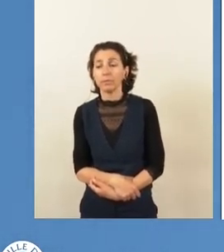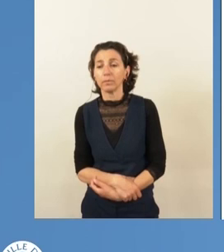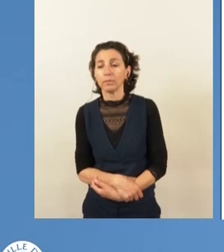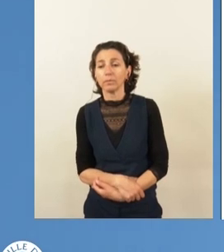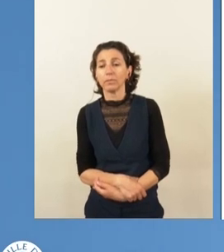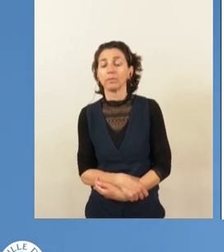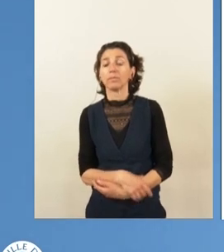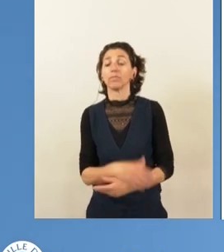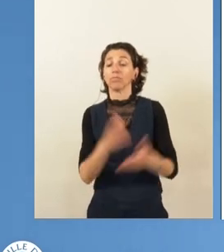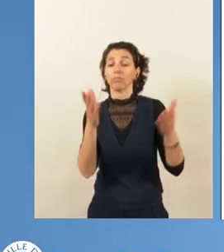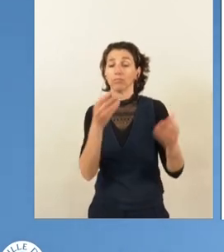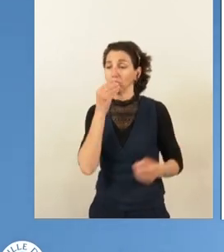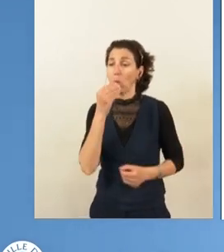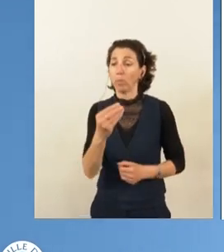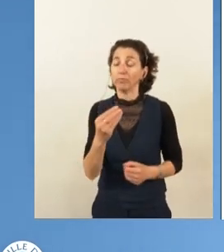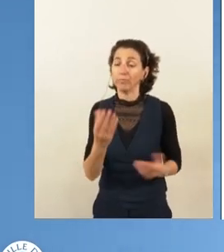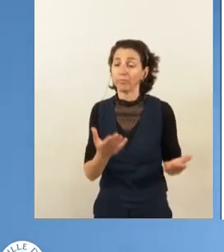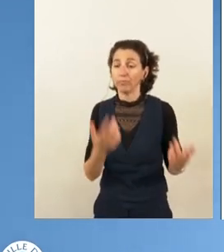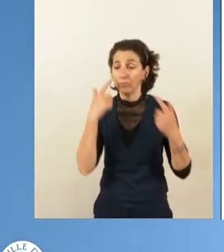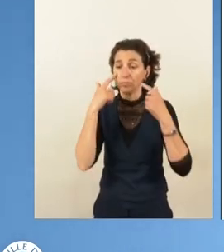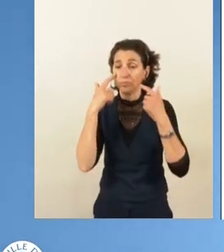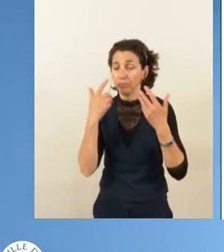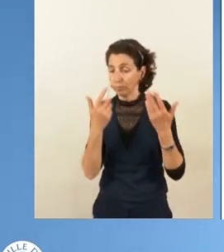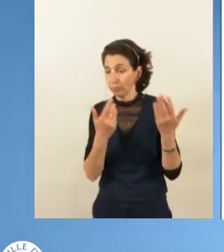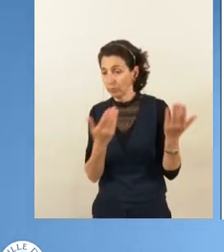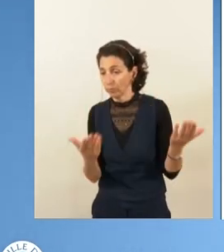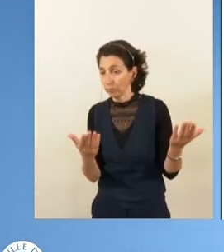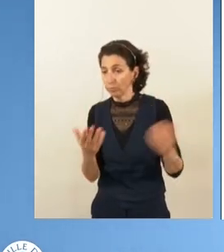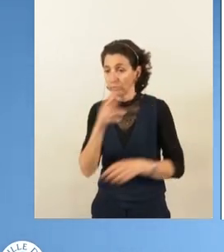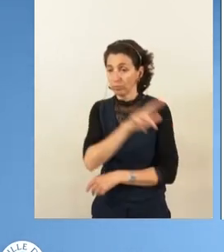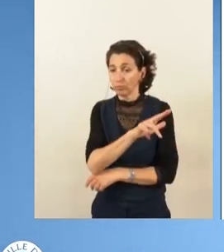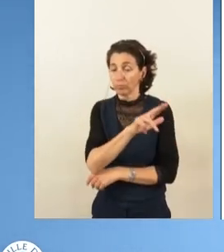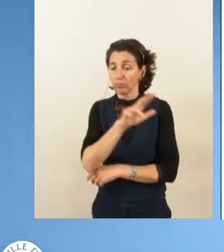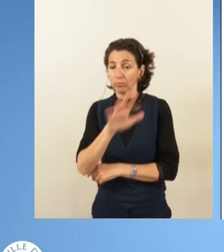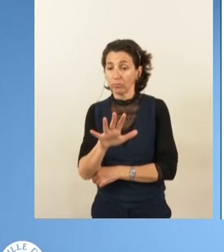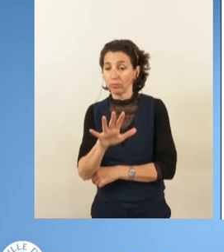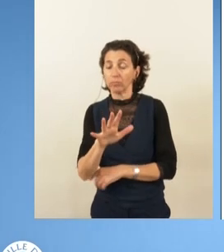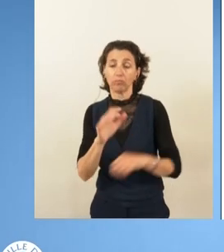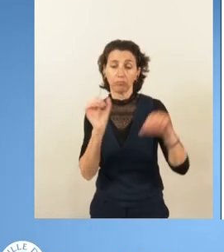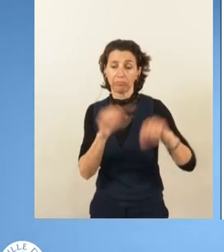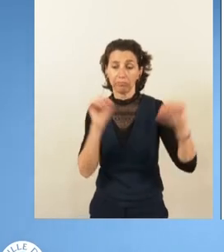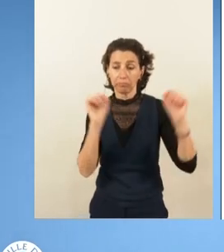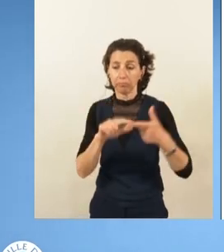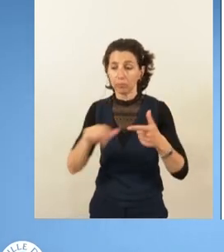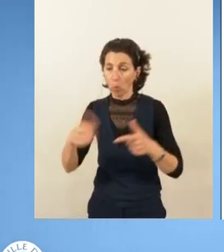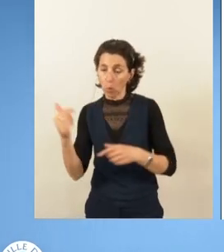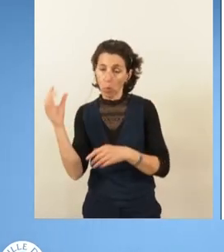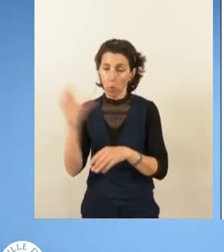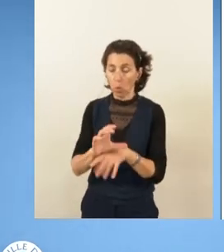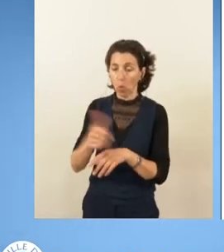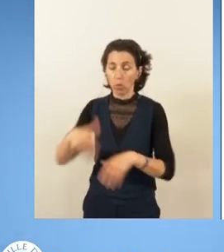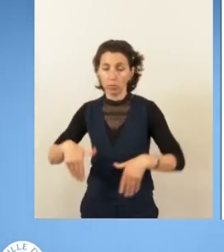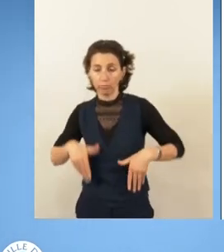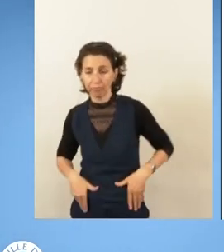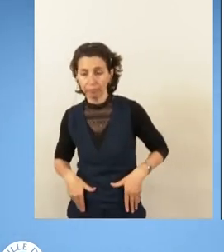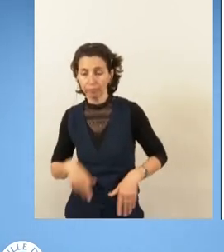c'est bon et donc 35 pour 11 contre 11 abstentions